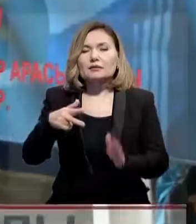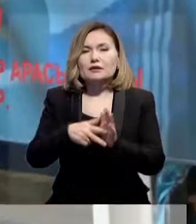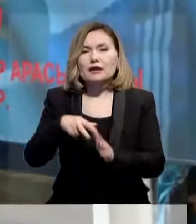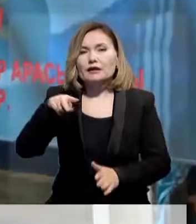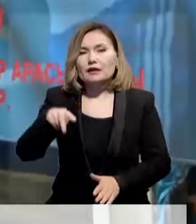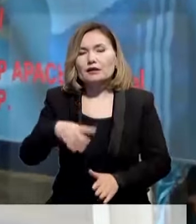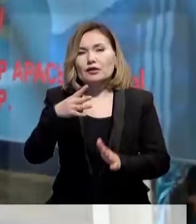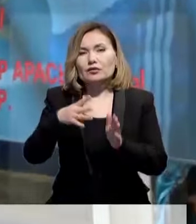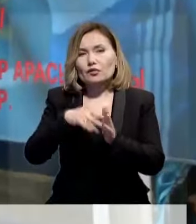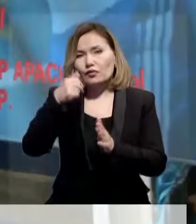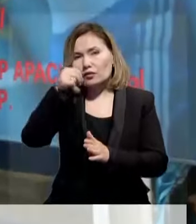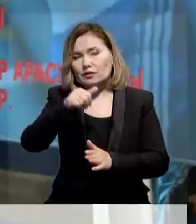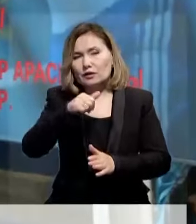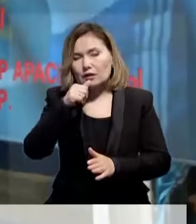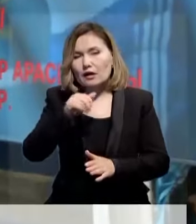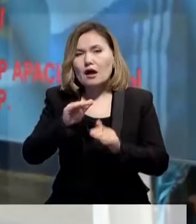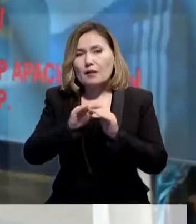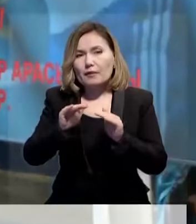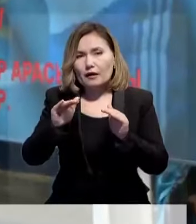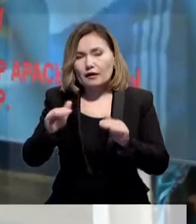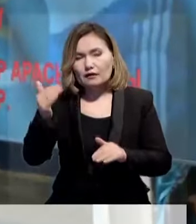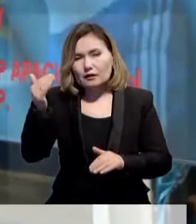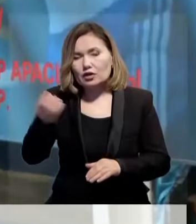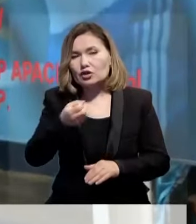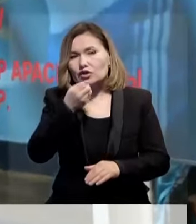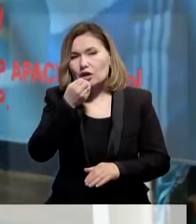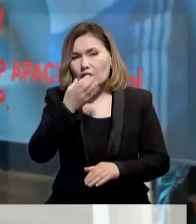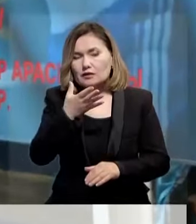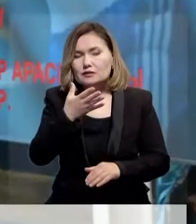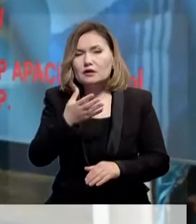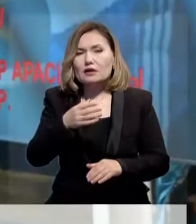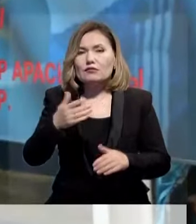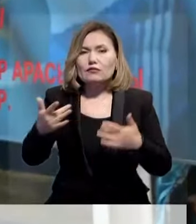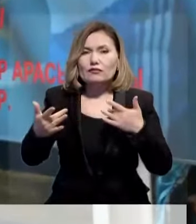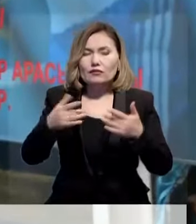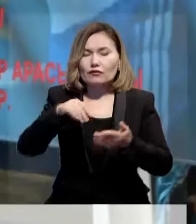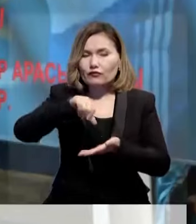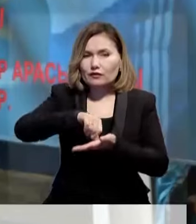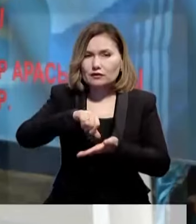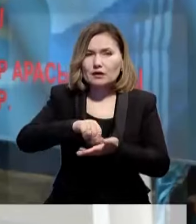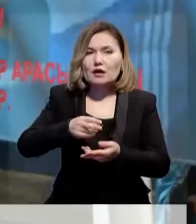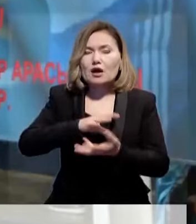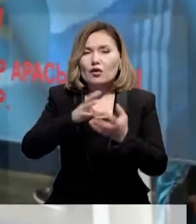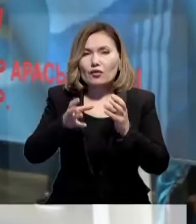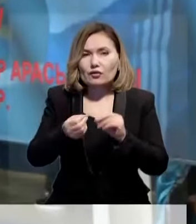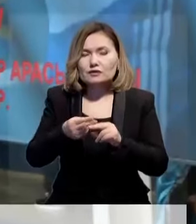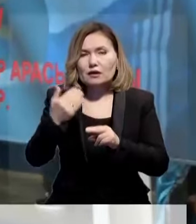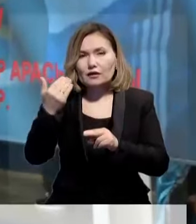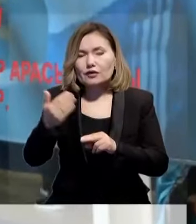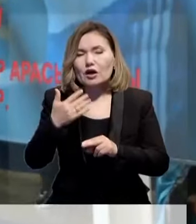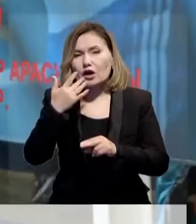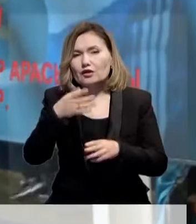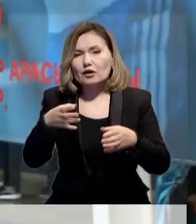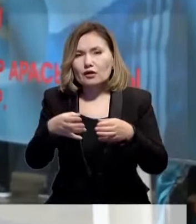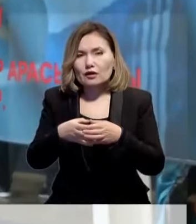2008-2009 жылғы балалар жақсы өнер көрсетіп жатыр. Осы жерде жақсы өнерген көрсеткен балалар ұлттық